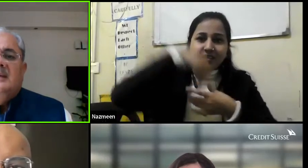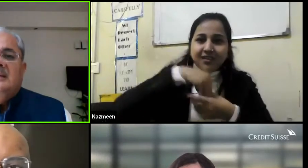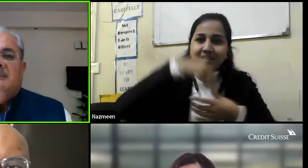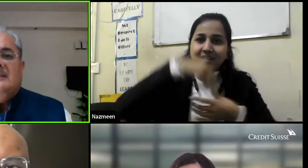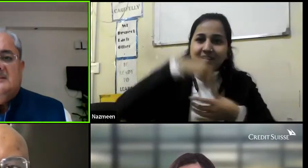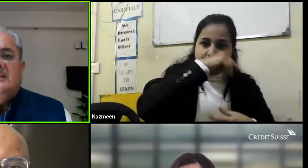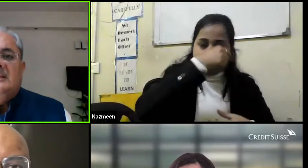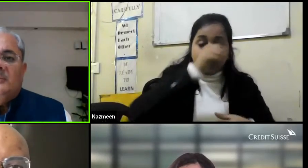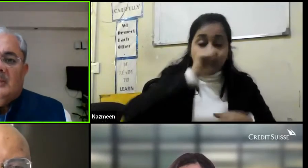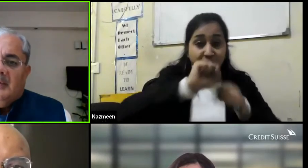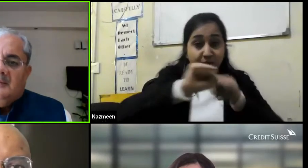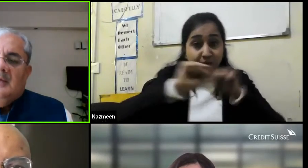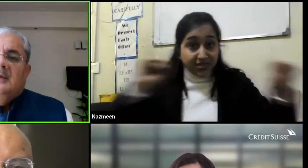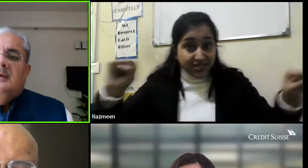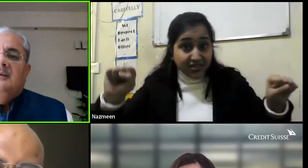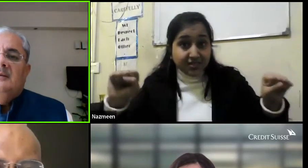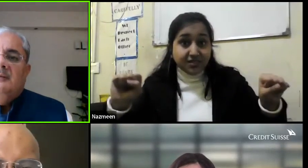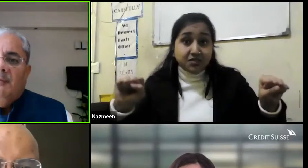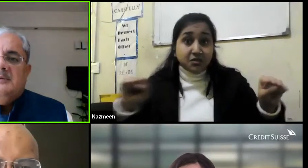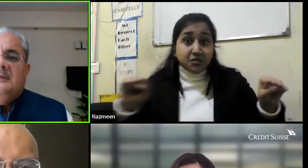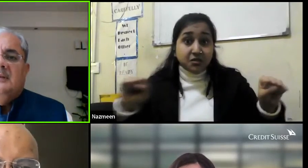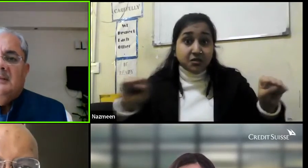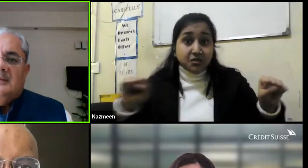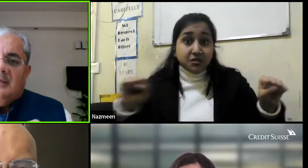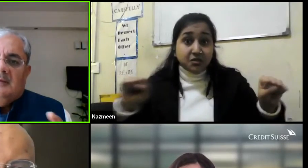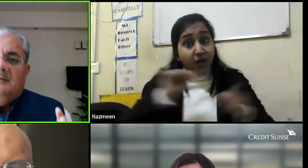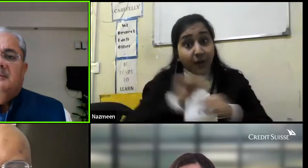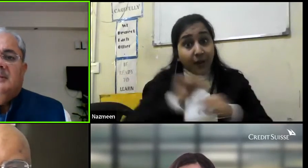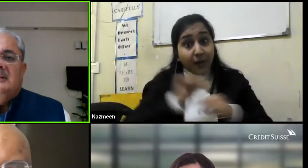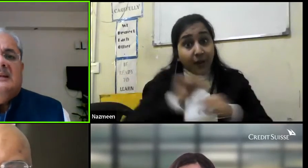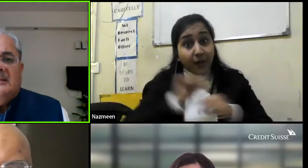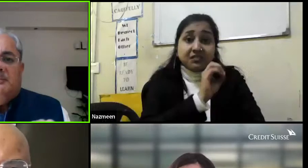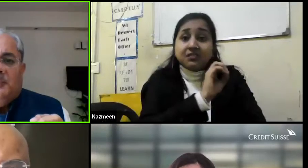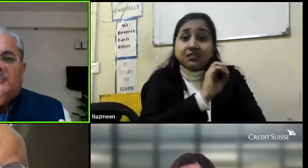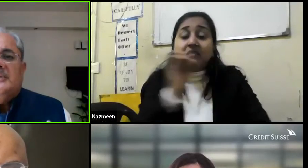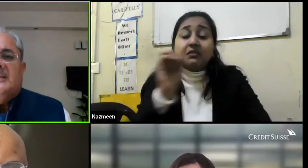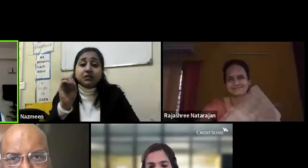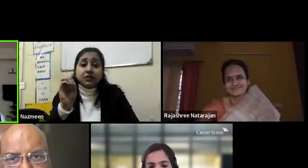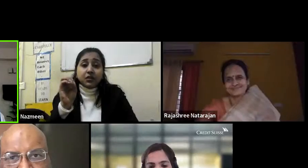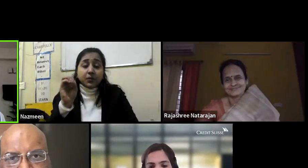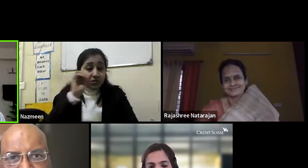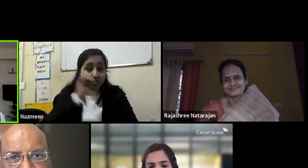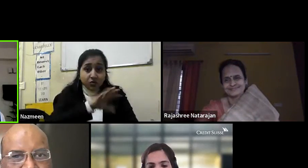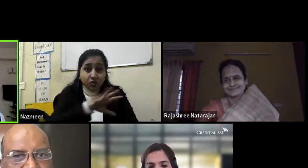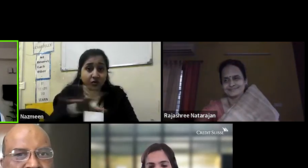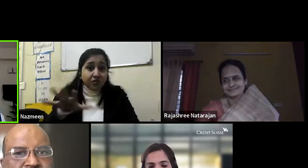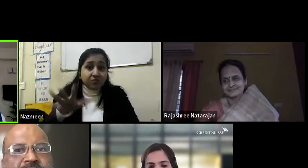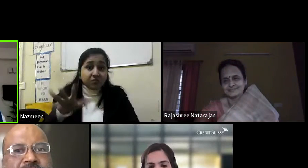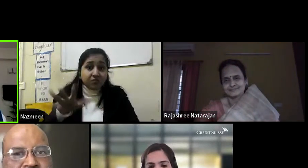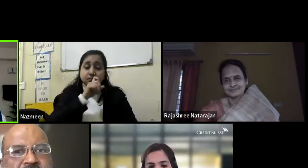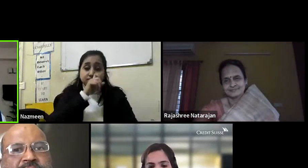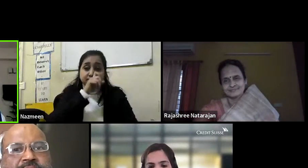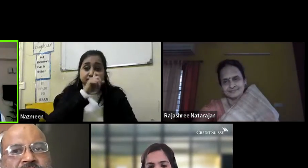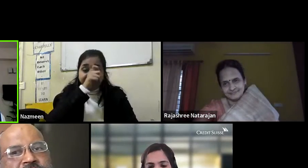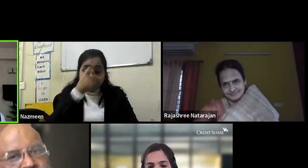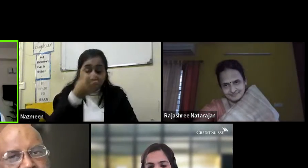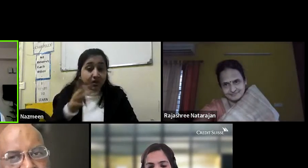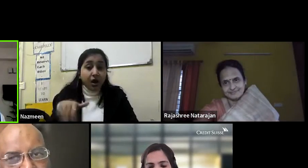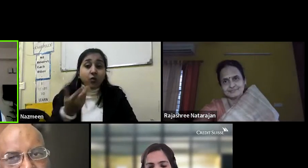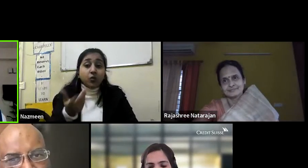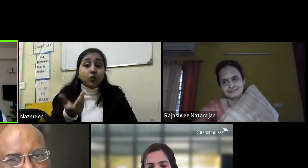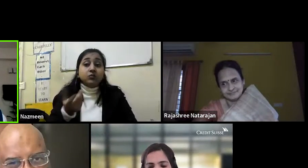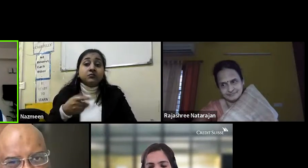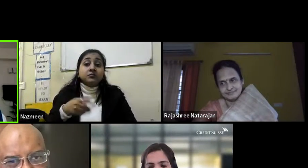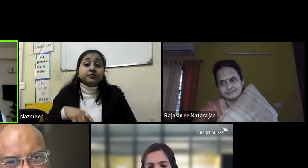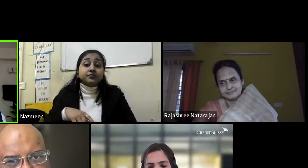उनके पास कैपेसिटी नहीं है, उनके पास इंफॉर्मेशन नहीं है कि लेट्स से प्रपोजल कैसे भरते हैं, टेंडर कैसे भरते हैं, टैक्सेशन का क्या प्रॉब्लम